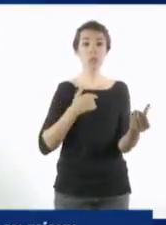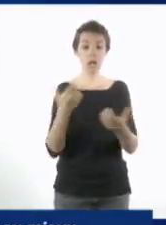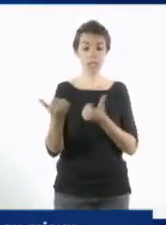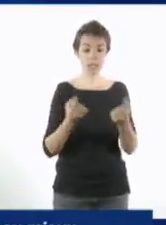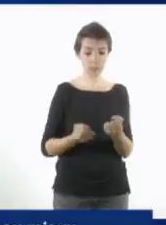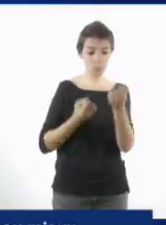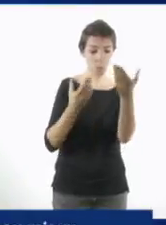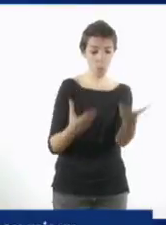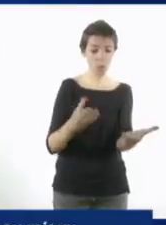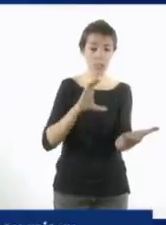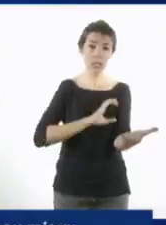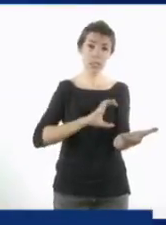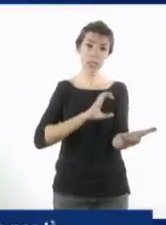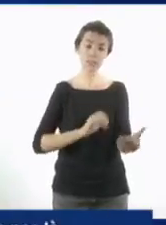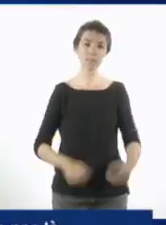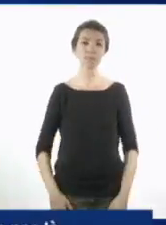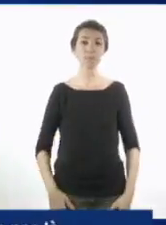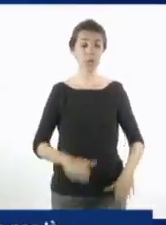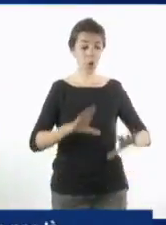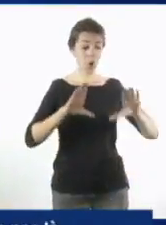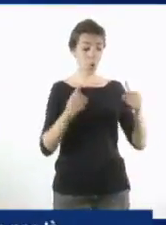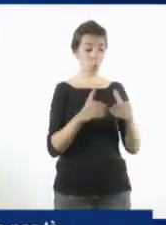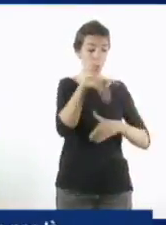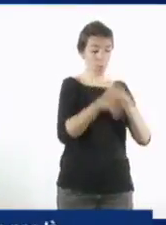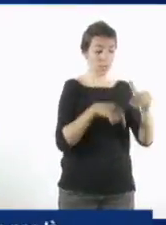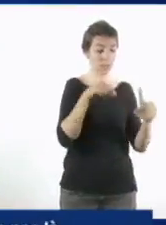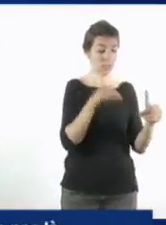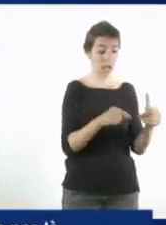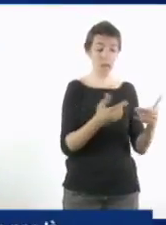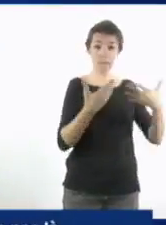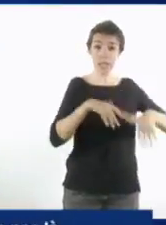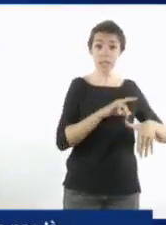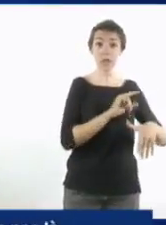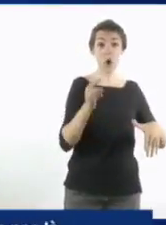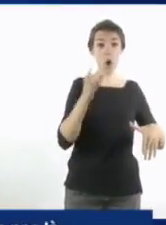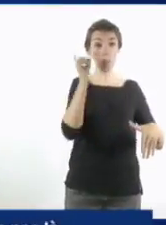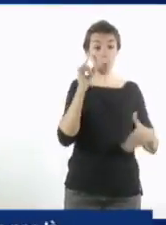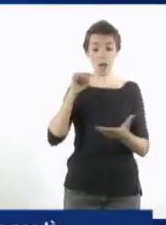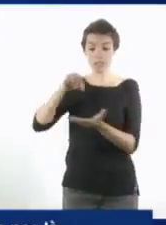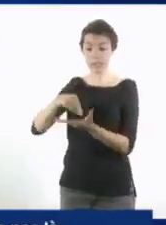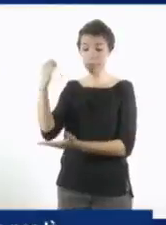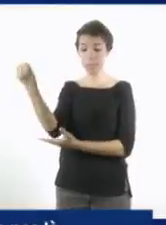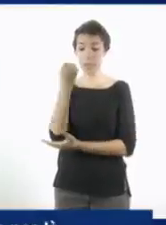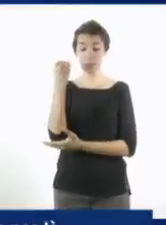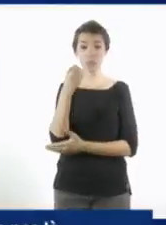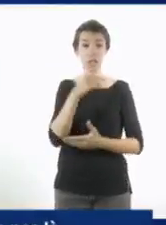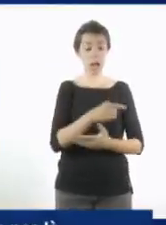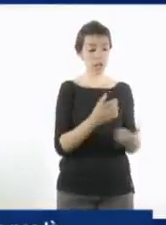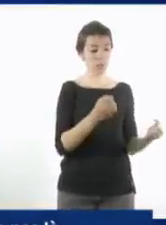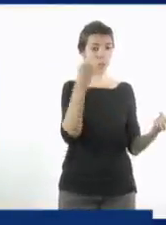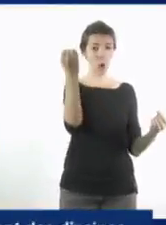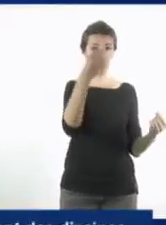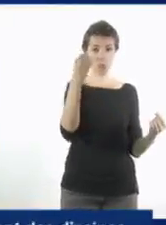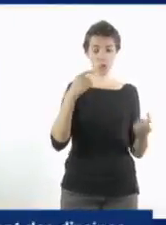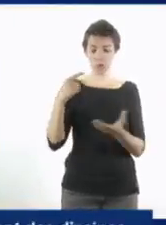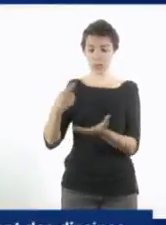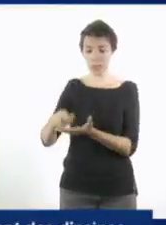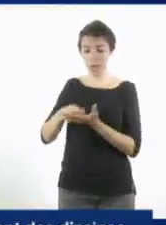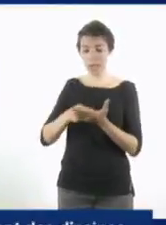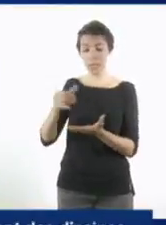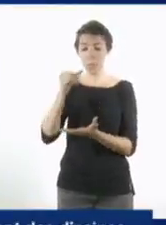vis-à-vis de la population. Le groupe d'individus ne s'arrête pas là. Ils se servent de l'ambulance pour défoncer la devanture de cette